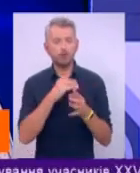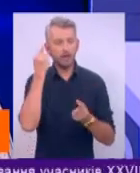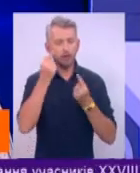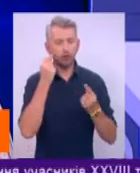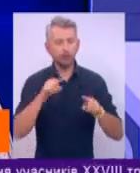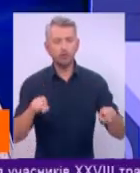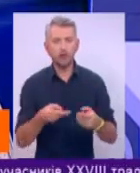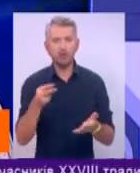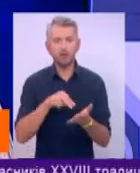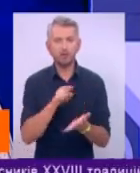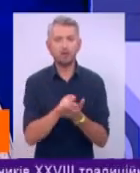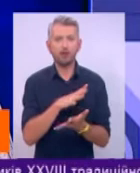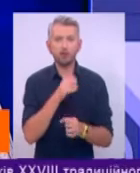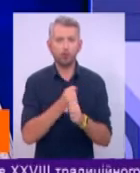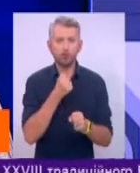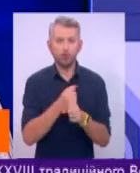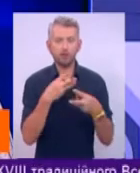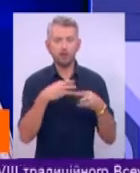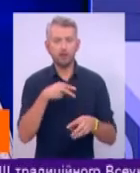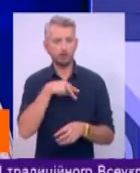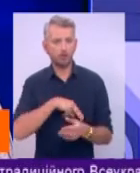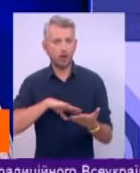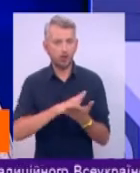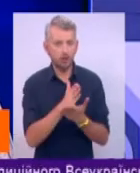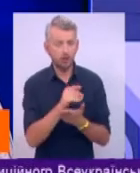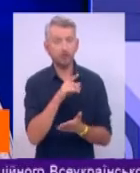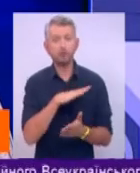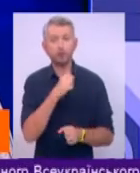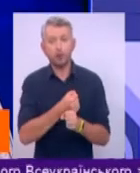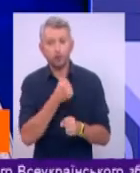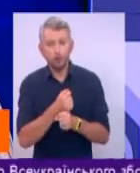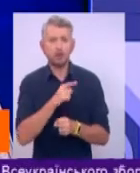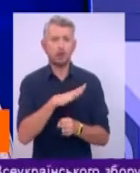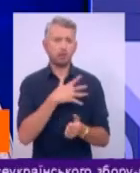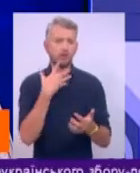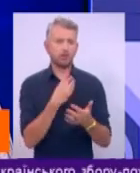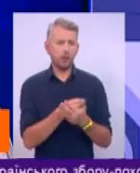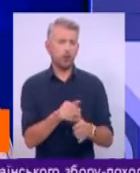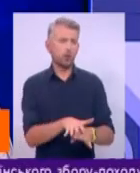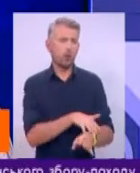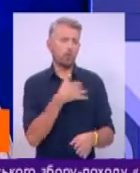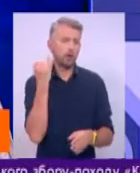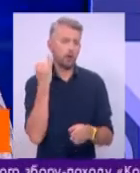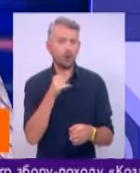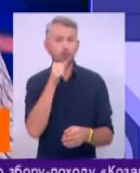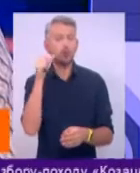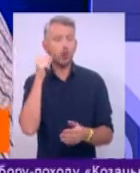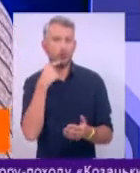психологічної реабілітації мав бути розроблений Міністерством соціальної політики, він був розроблений, там була своя довга історія, але минулого